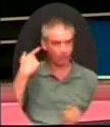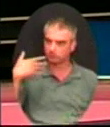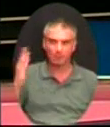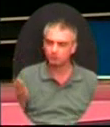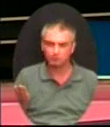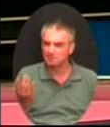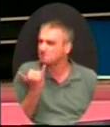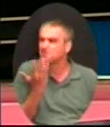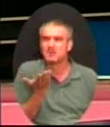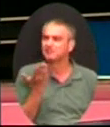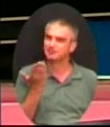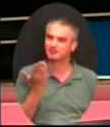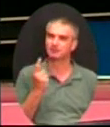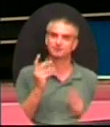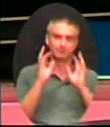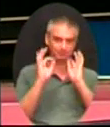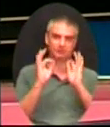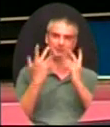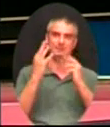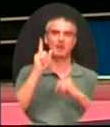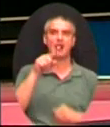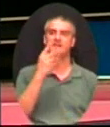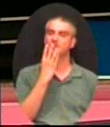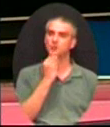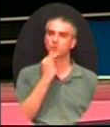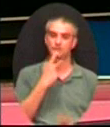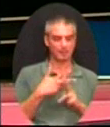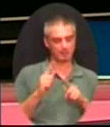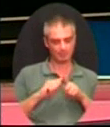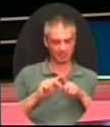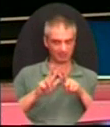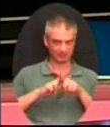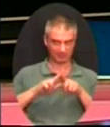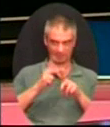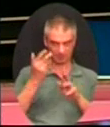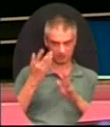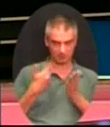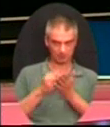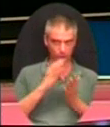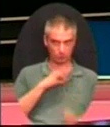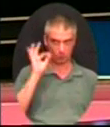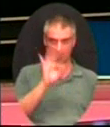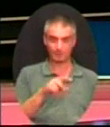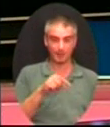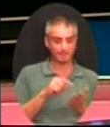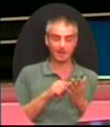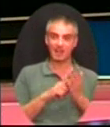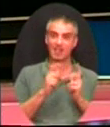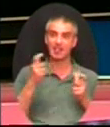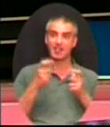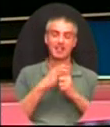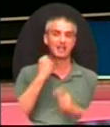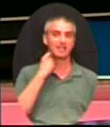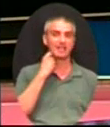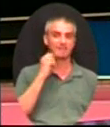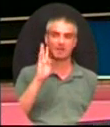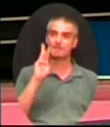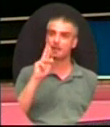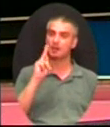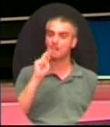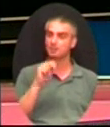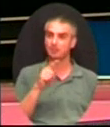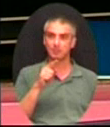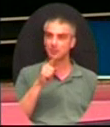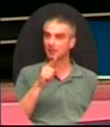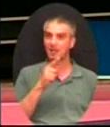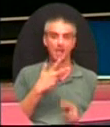בחול. זה בסדר שכמה אלפי יהודים, רק בגלל הצבע העור שלהם, ימשיכו להיפגע. כי עקבי ברקן, אנחנו צריכים להבין, עקבי